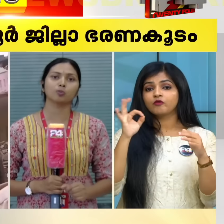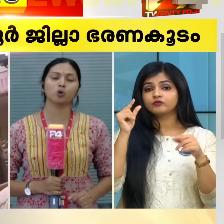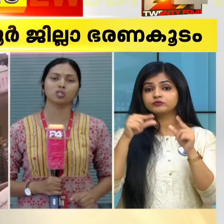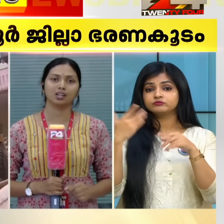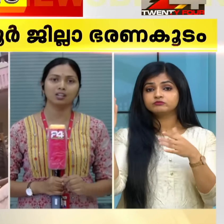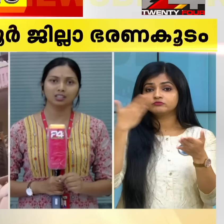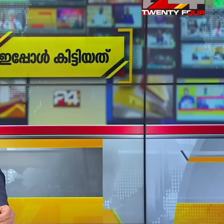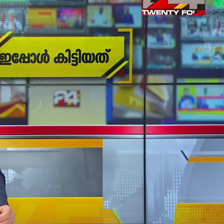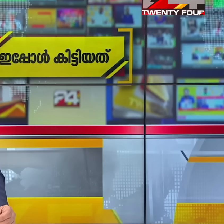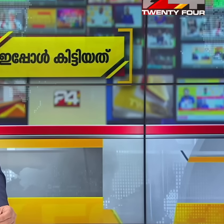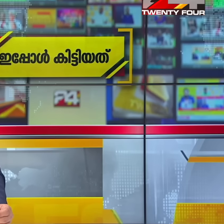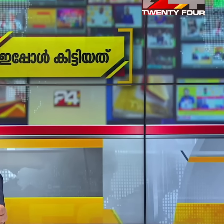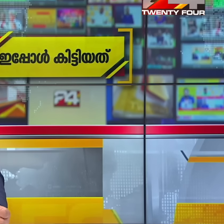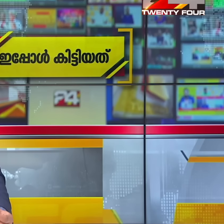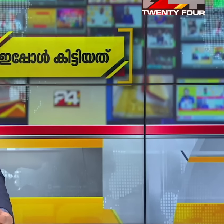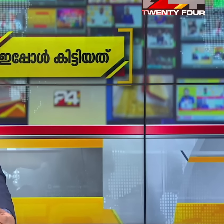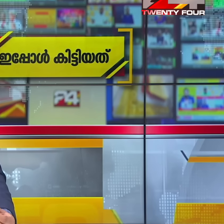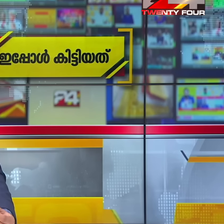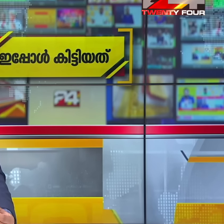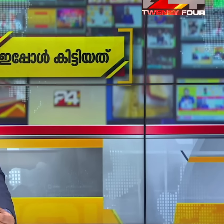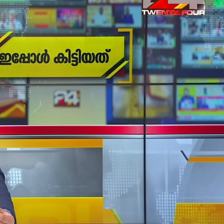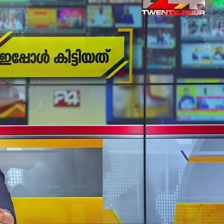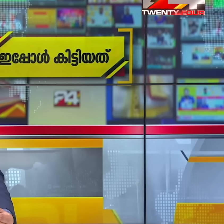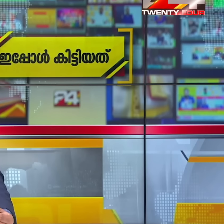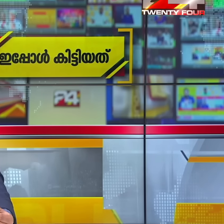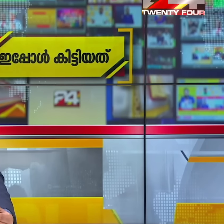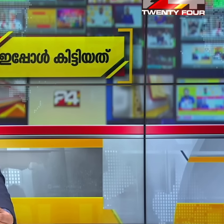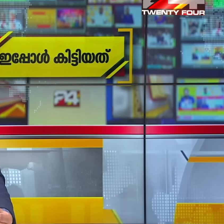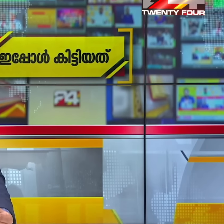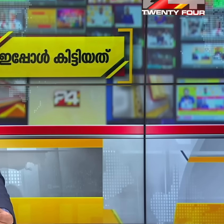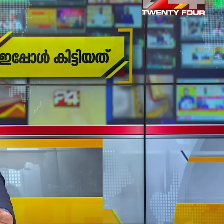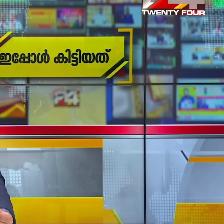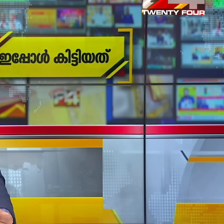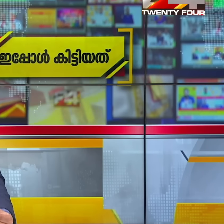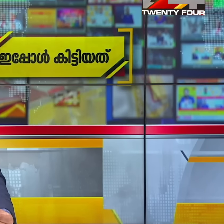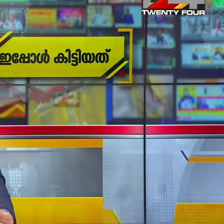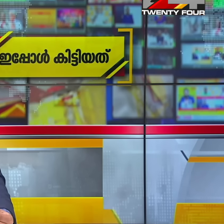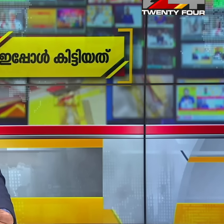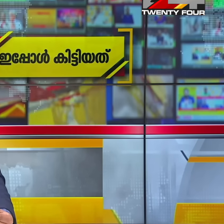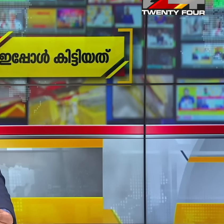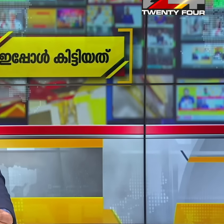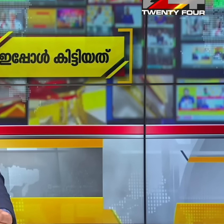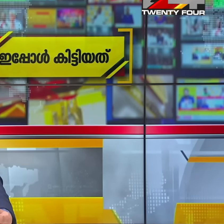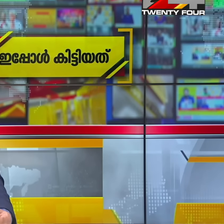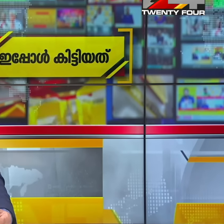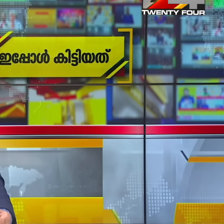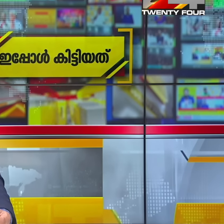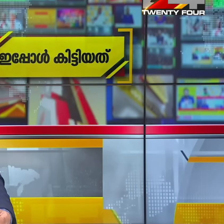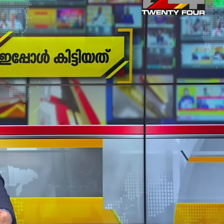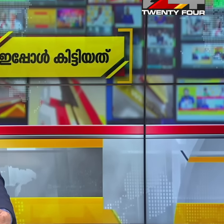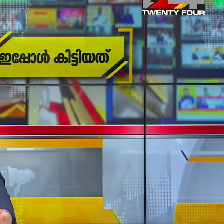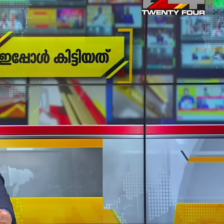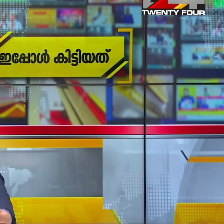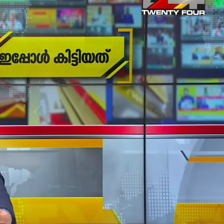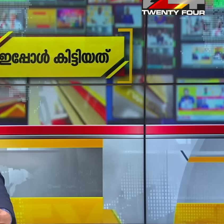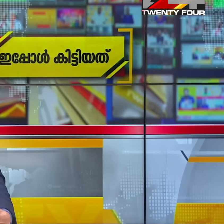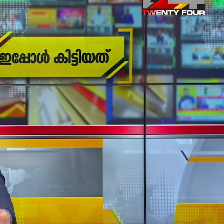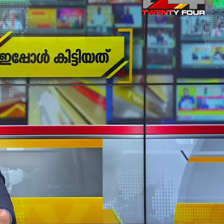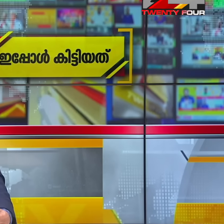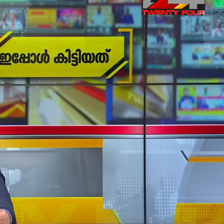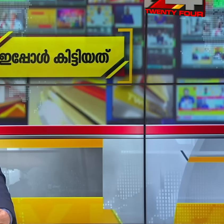ഉപയോഗിച്ച് തകർക്കുന്നത്. വാർത്തകളിലേക്ക് തിരികെ. വയനാടിനായി വിദ്യാഭ്യാസ വകുപ്പ് പ്രത്യേക അദാലത്ത് നടത്തുമെന്ന് മന്ത്രി വി ശിവൻകുട്ടി. മുണ്ടക്കൈ ചുരമല ഉരുൾപൊട്ടൽ മേഖല സന്ദർശിച്ച് പഠന